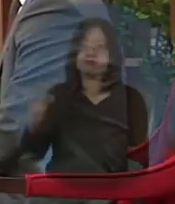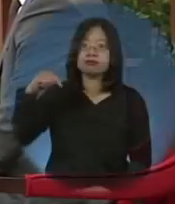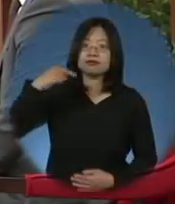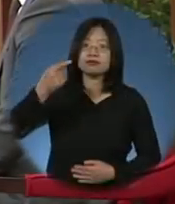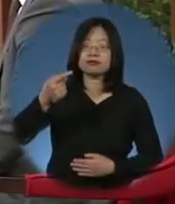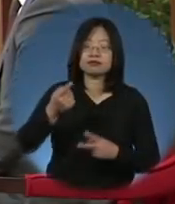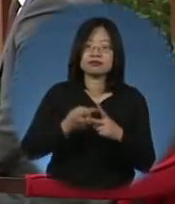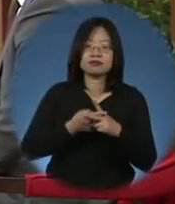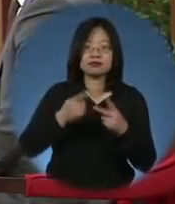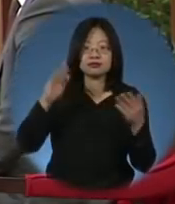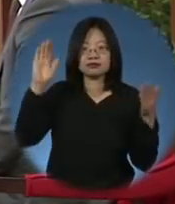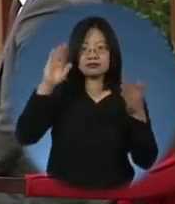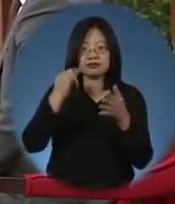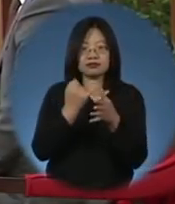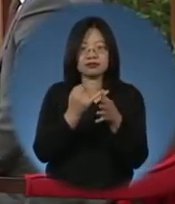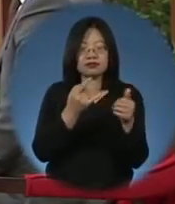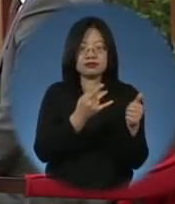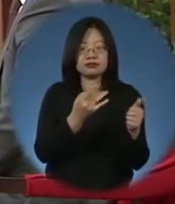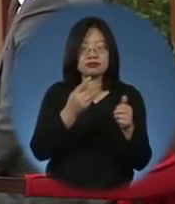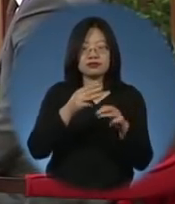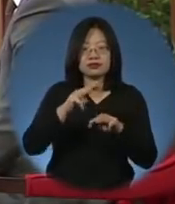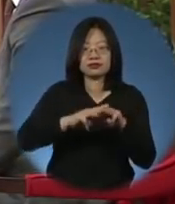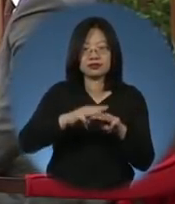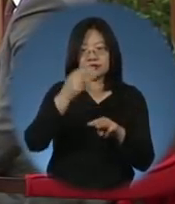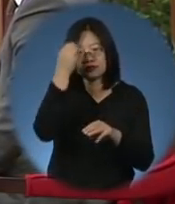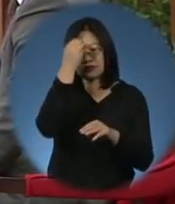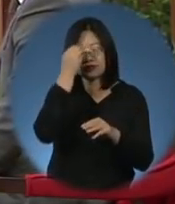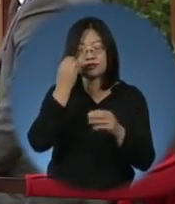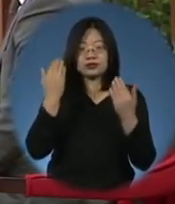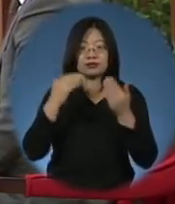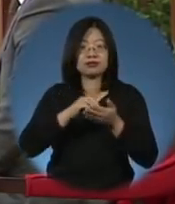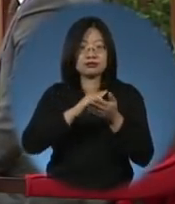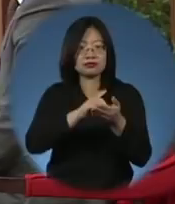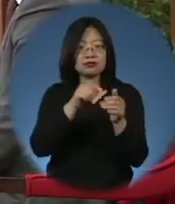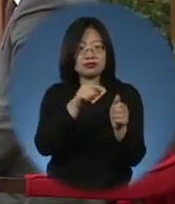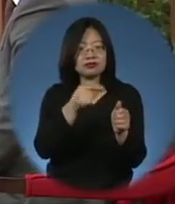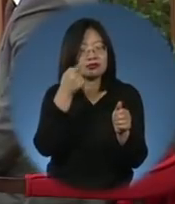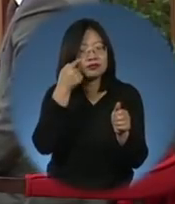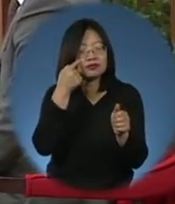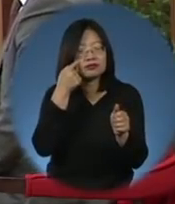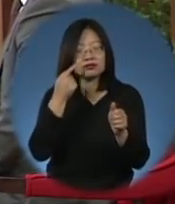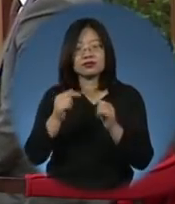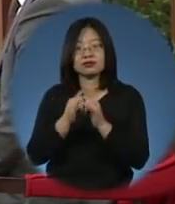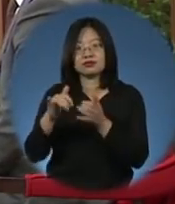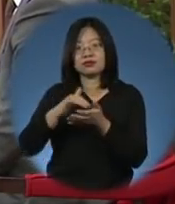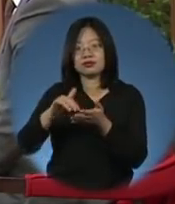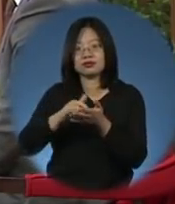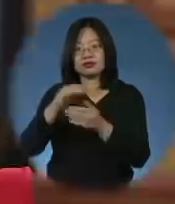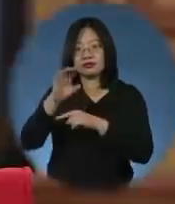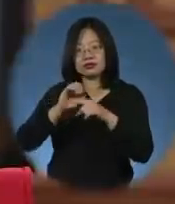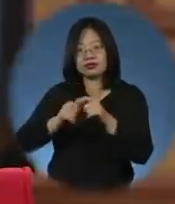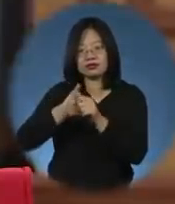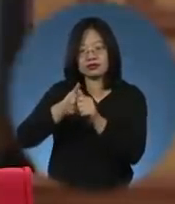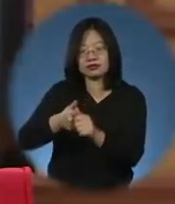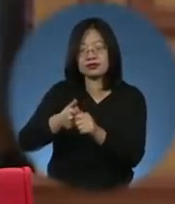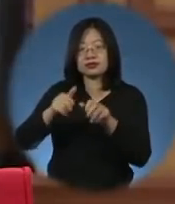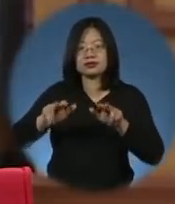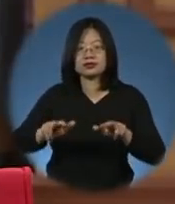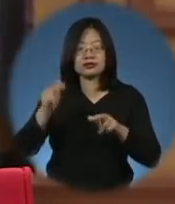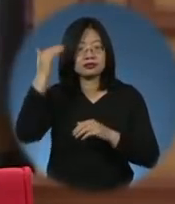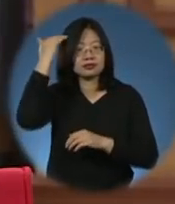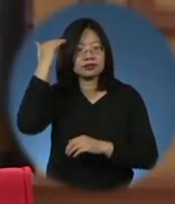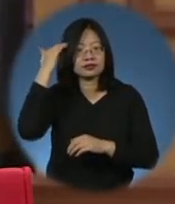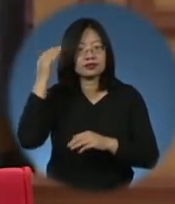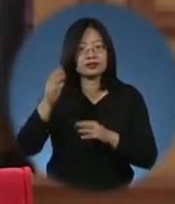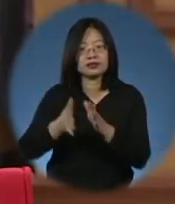그다음에 초등학교 다니는 아이한테 농업고등학교를 가라. 네네. 그것도 사실 인구학적으로 본 건데요. 지금